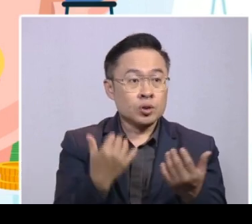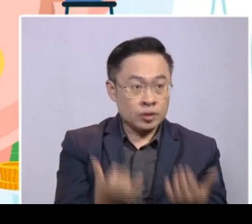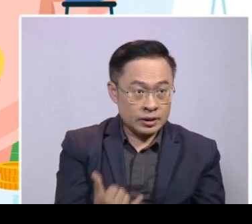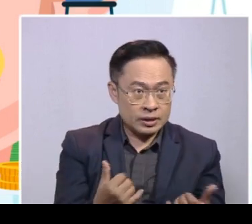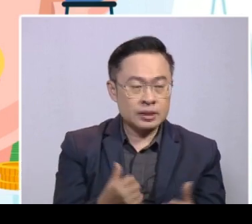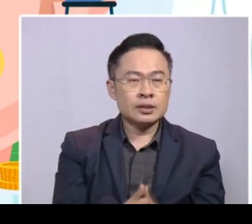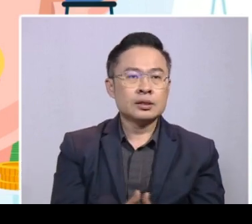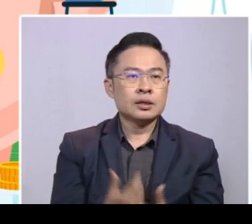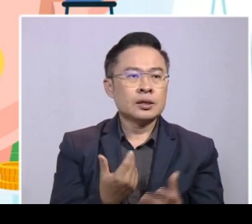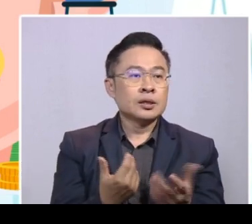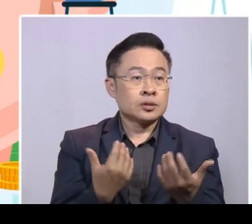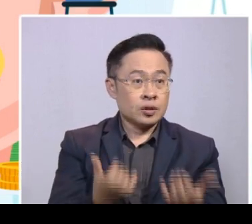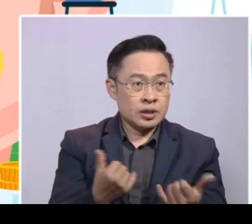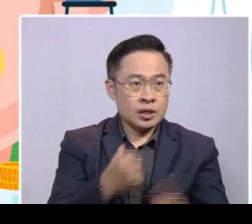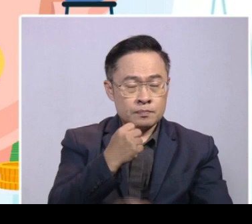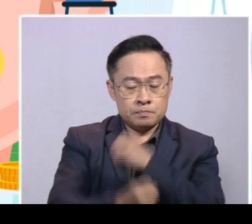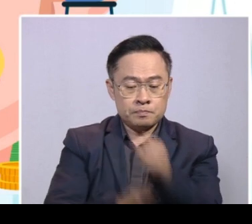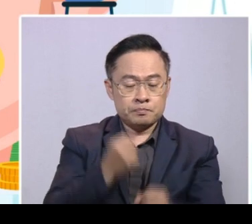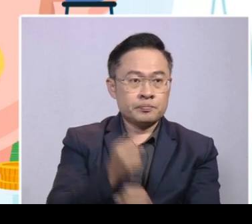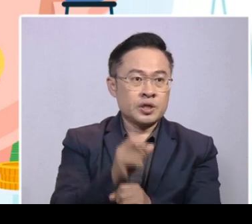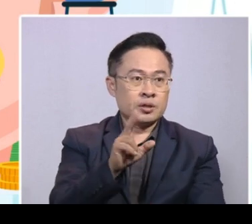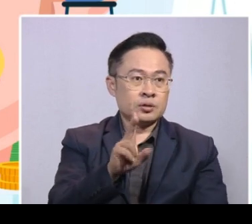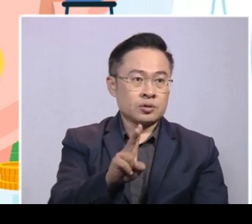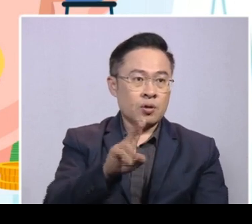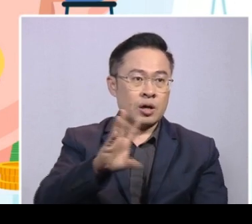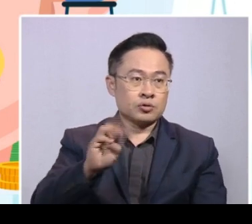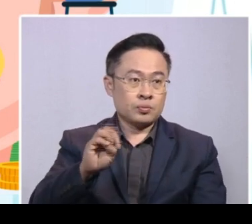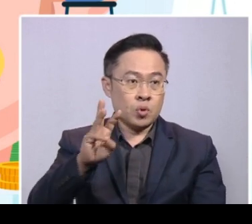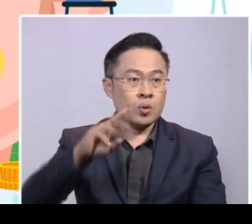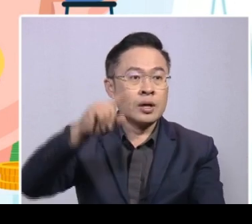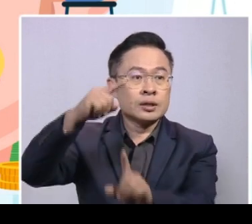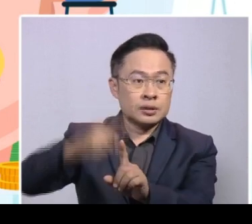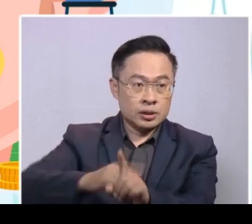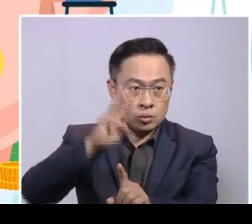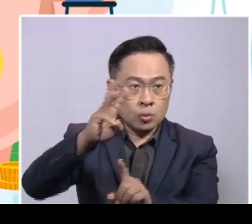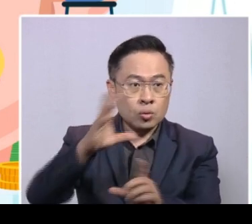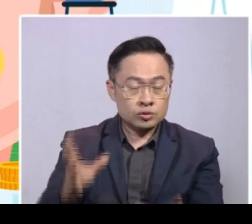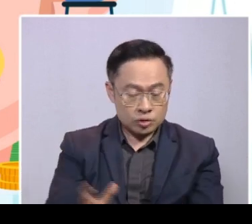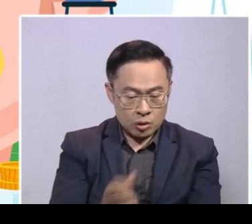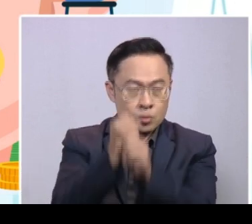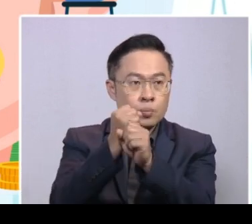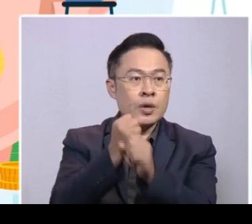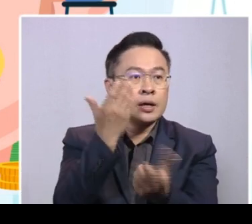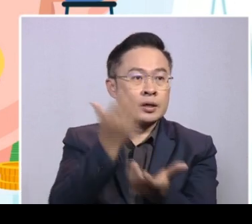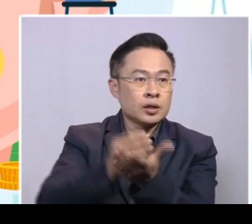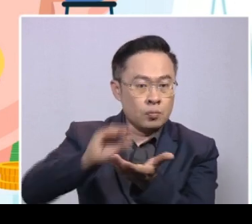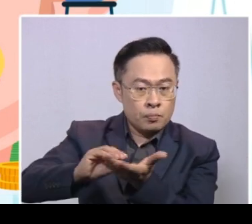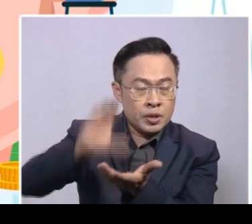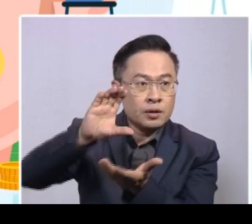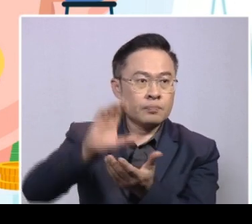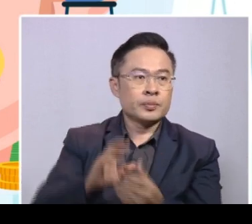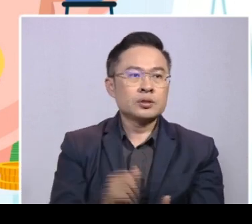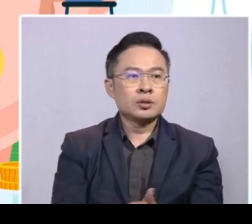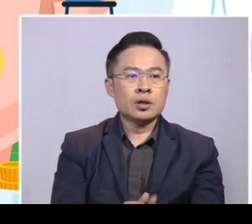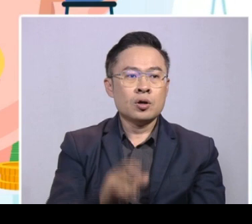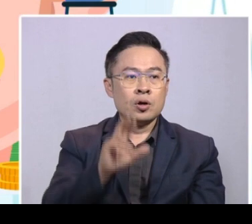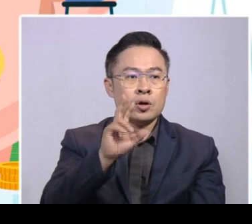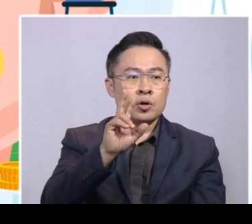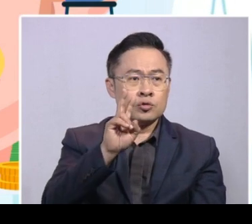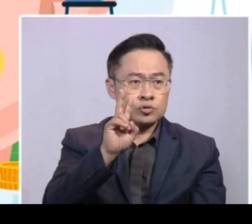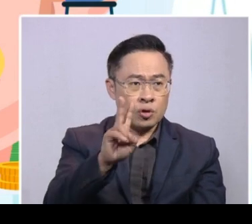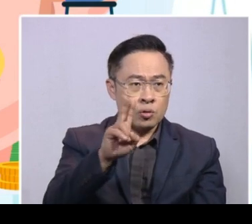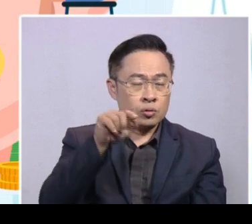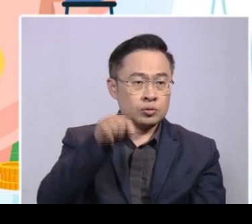ลานลานบาทเพิมขึ้นมา 3.24 เปเซ็น์ถ้าหากเทียบกับปี 65 และจากการประมาณการสถานักของกองทุนประการสังคม